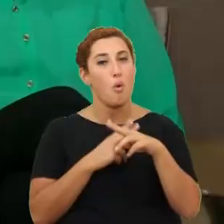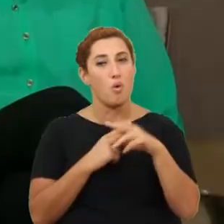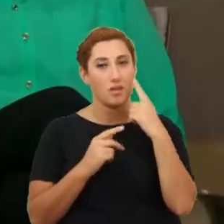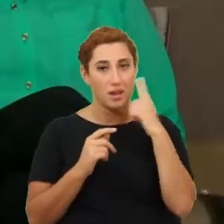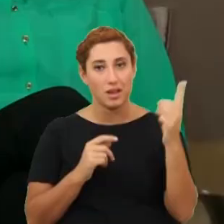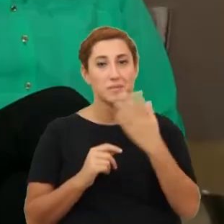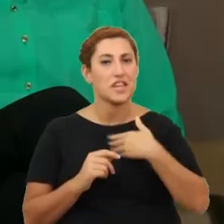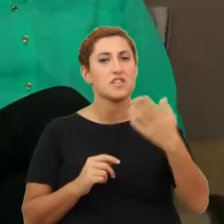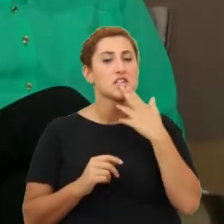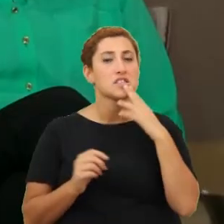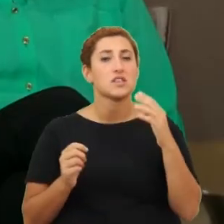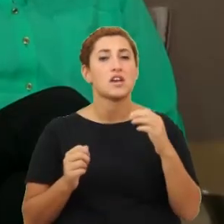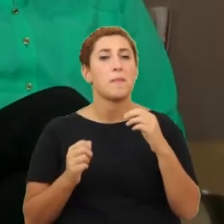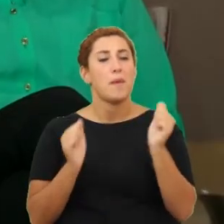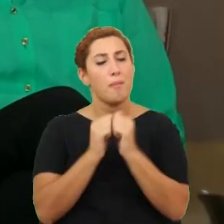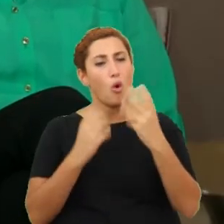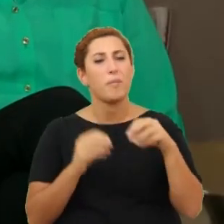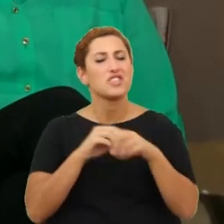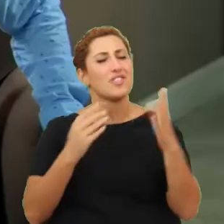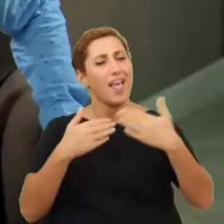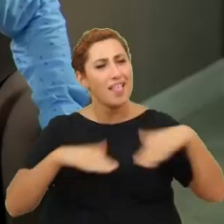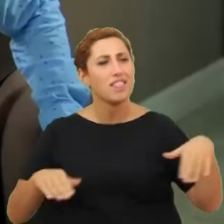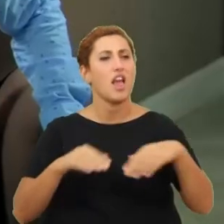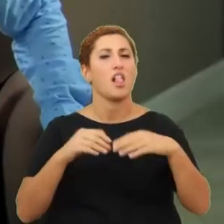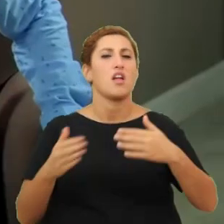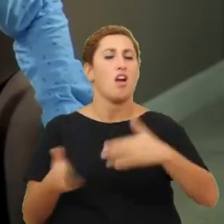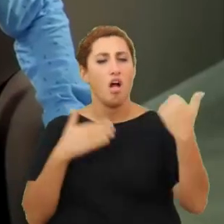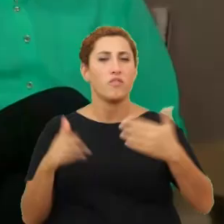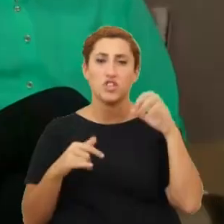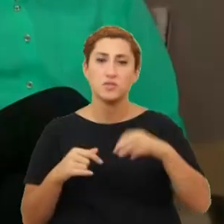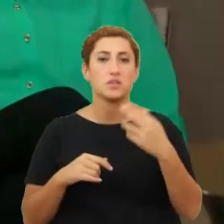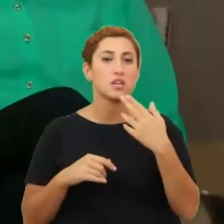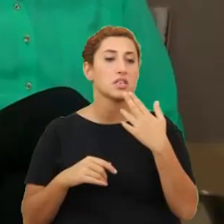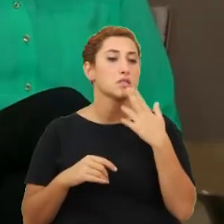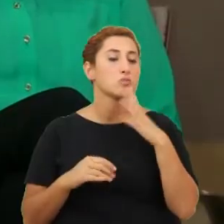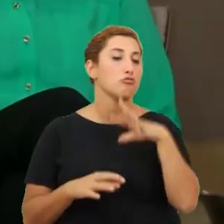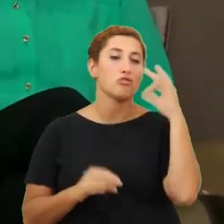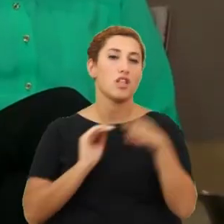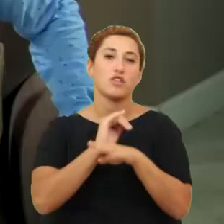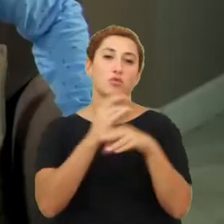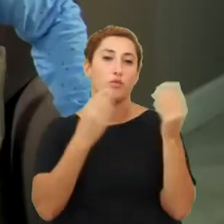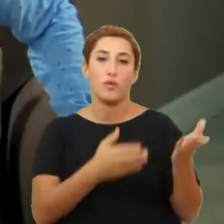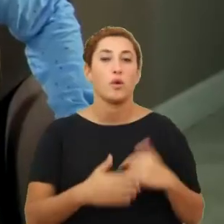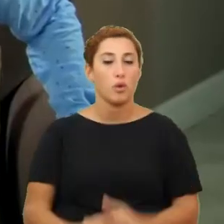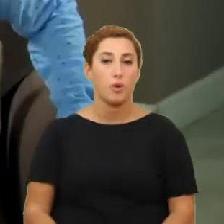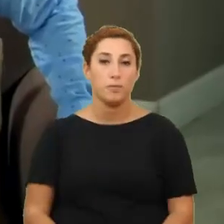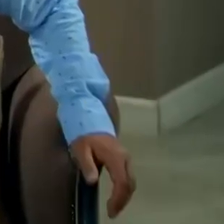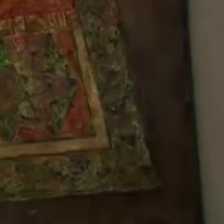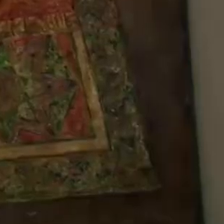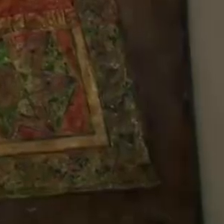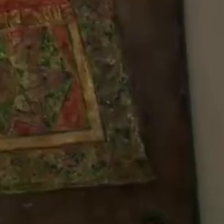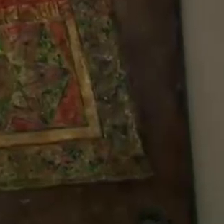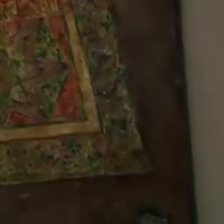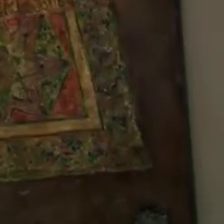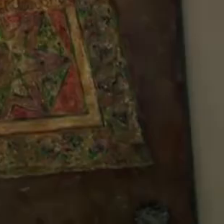al. Sevdiği kıza kavuşabilmek için ne engeller açtı yavrum? Şimdi de kızımı mutlu mesut yaşatayım.